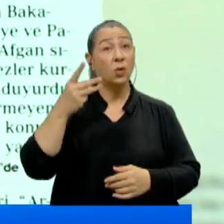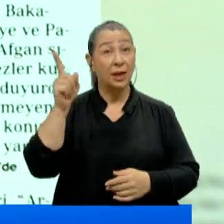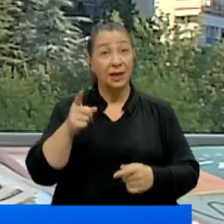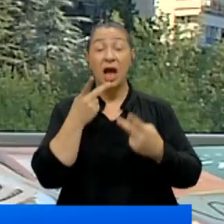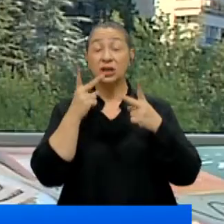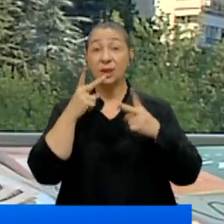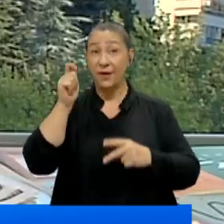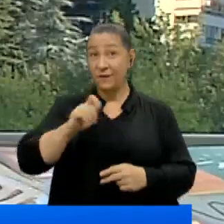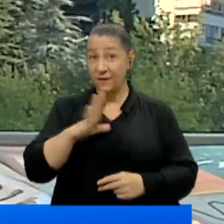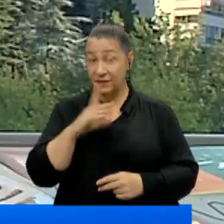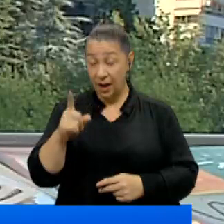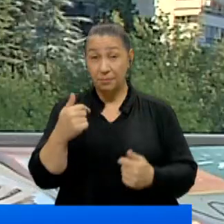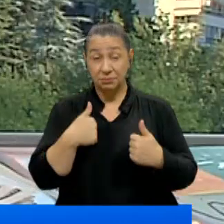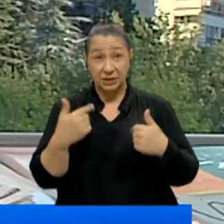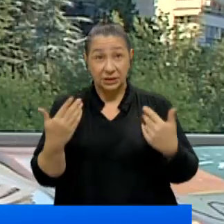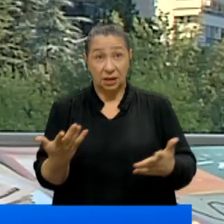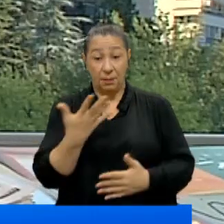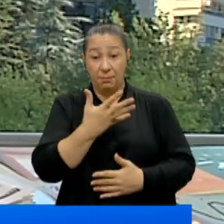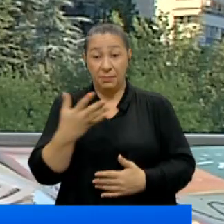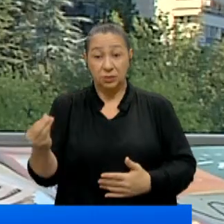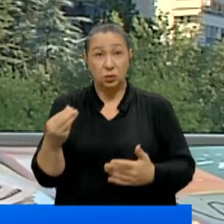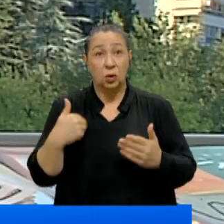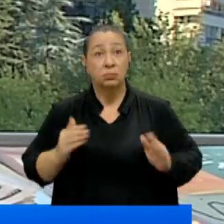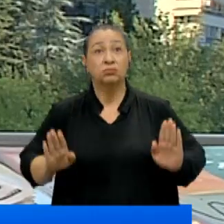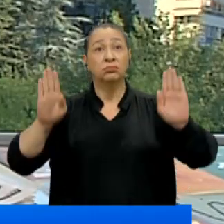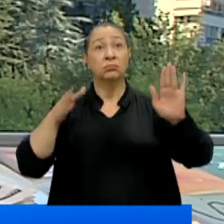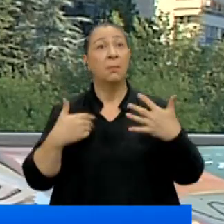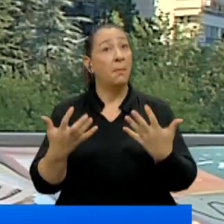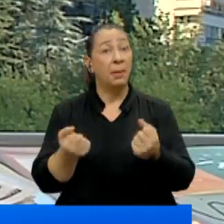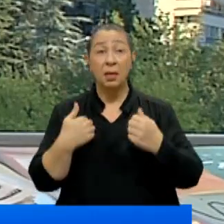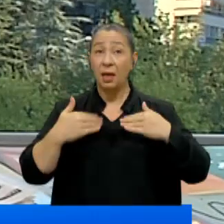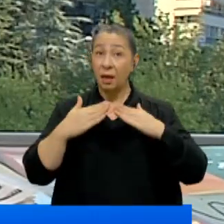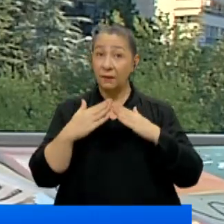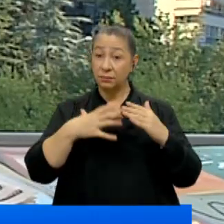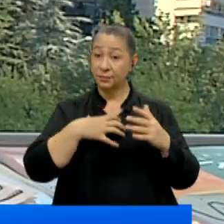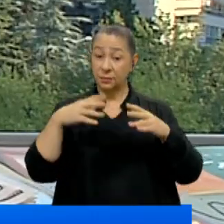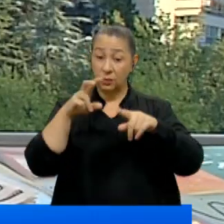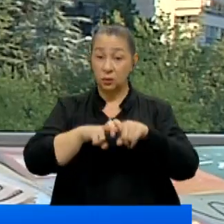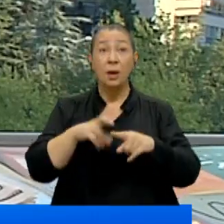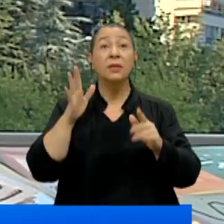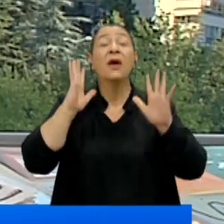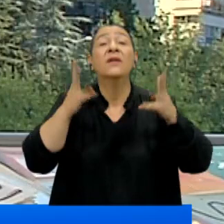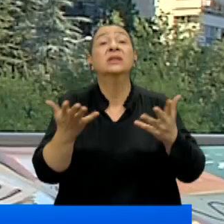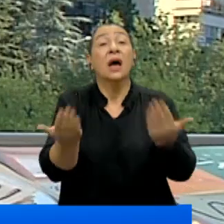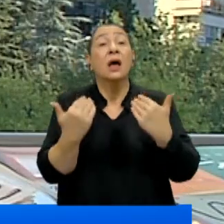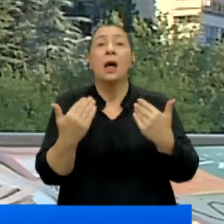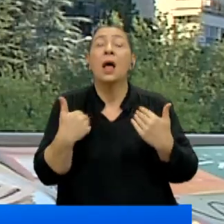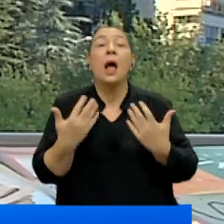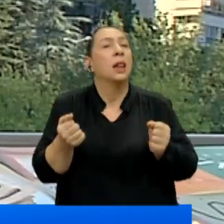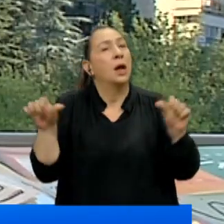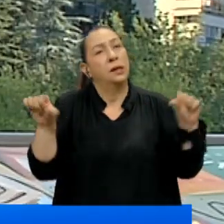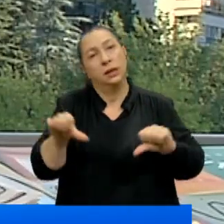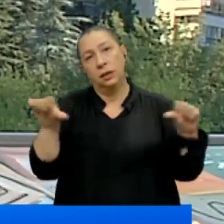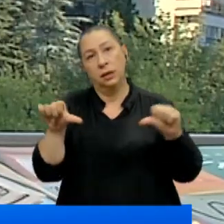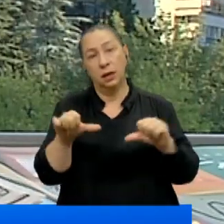yapmış olduğu bir açıklama. Biz zaten 5 milyona yakın mülteciye ev sahipliği yapıyoruz. Daha fazla göçmene ev sahipliği yapamayız